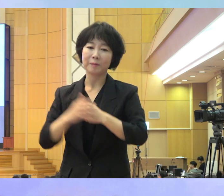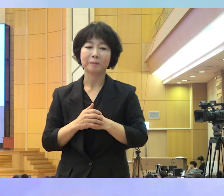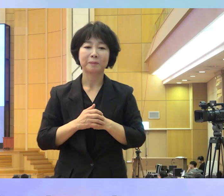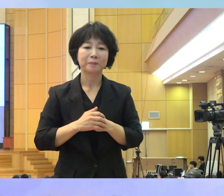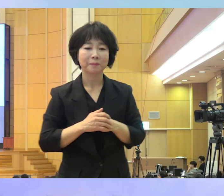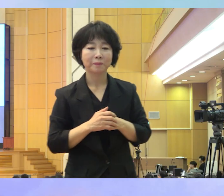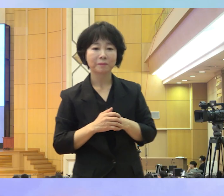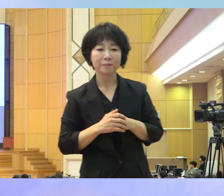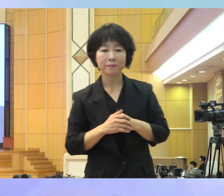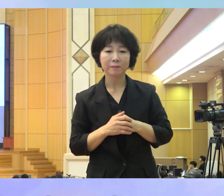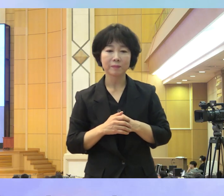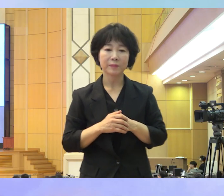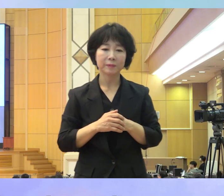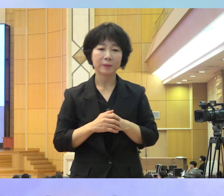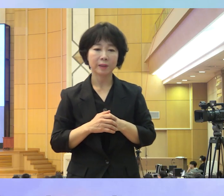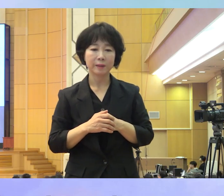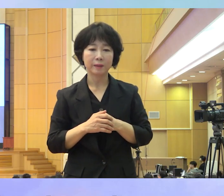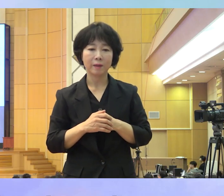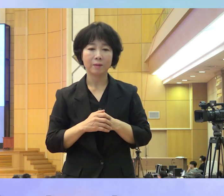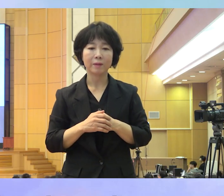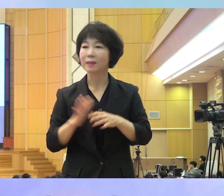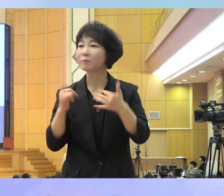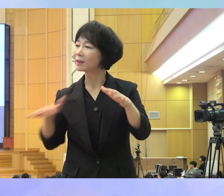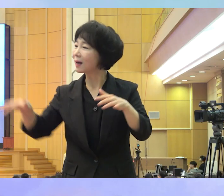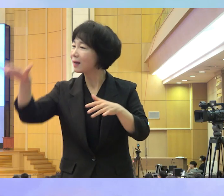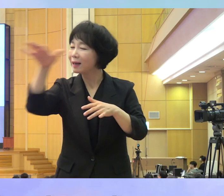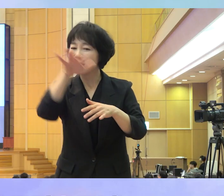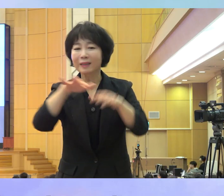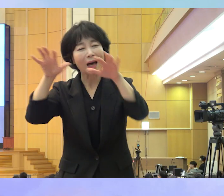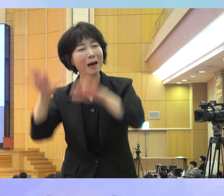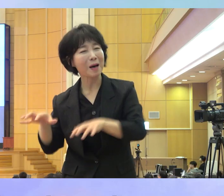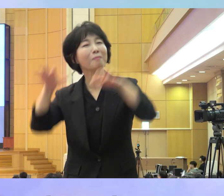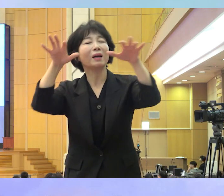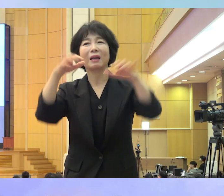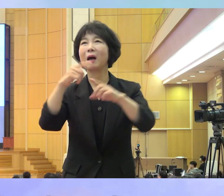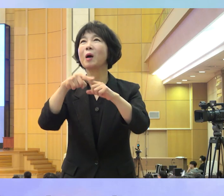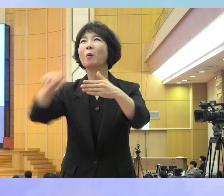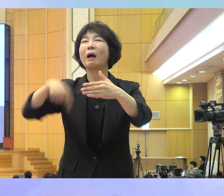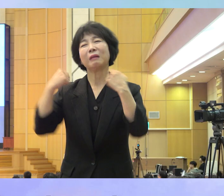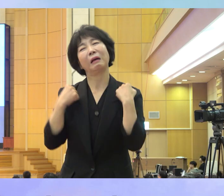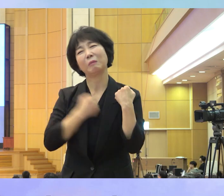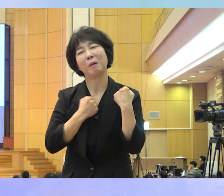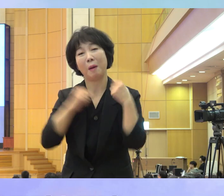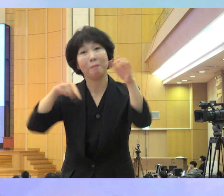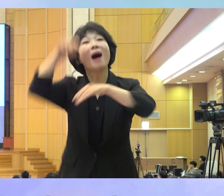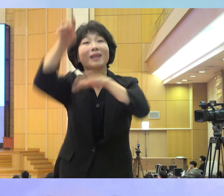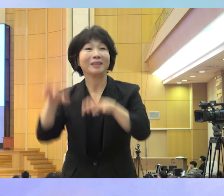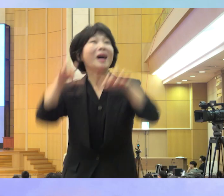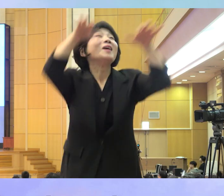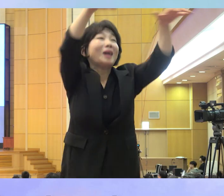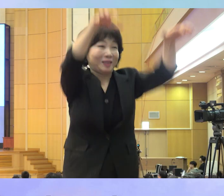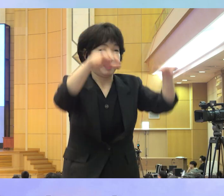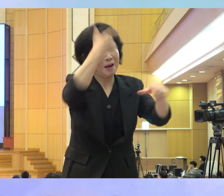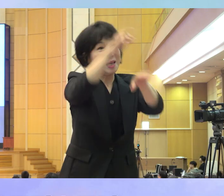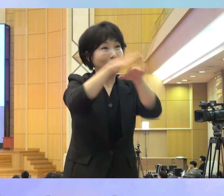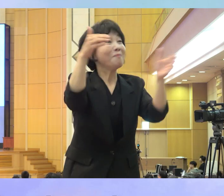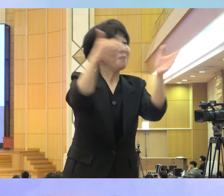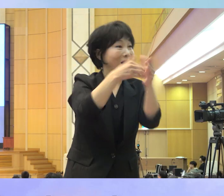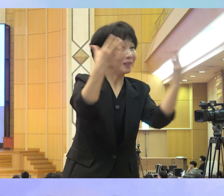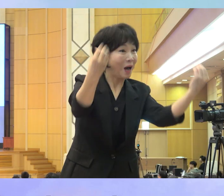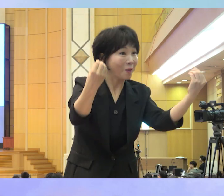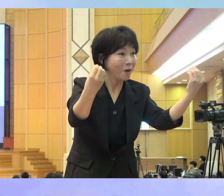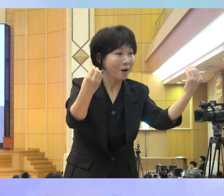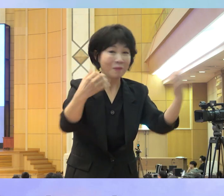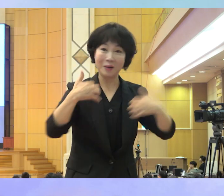쉬다가 올 때쯤 되면은 막 보물찾기 재미있게 하기 위해서 보물찾기 하잖아요. 그 보물 하나